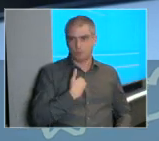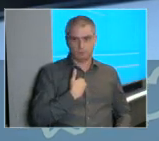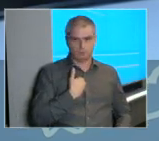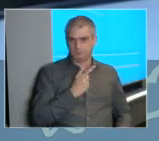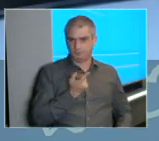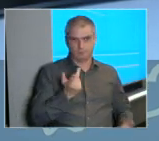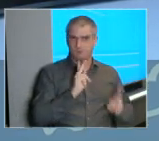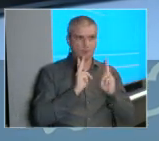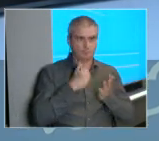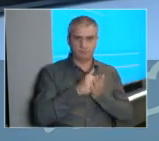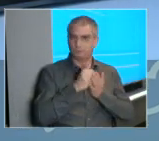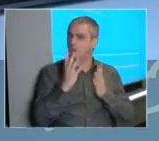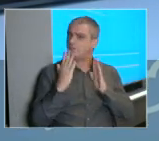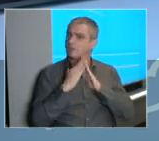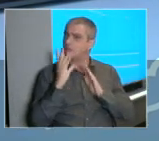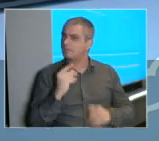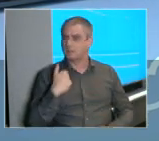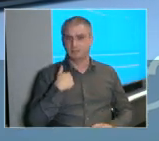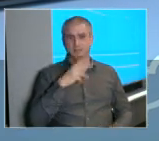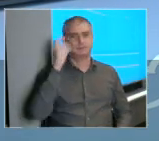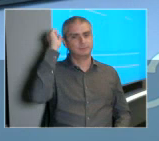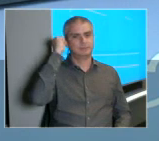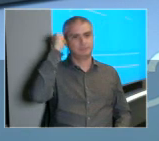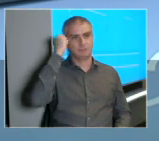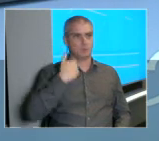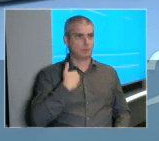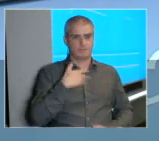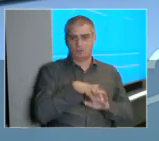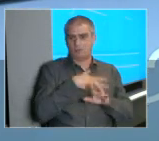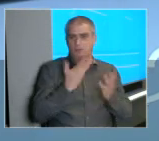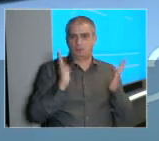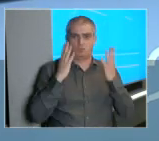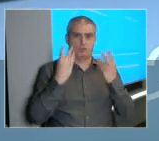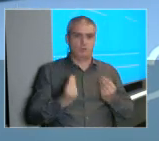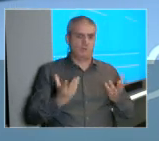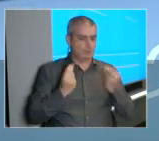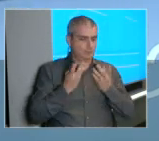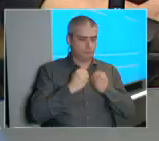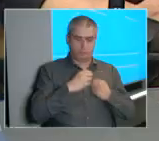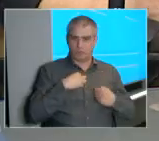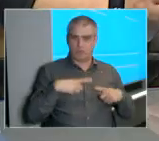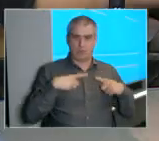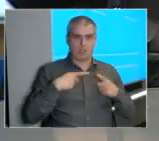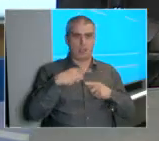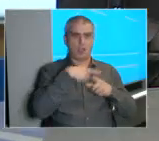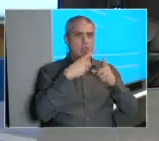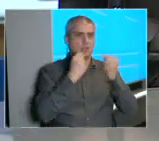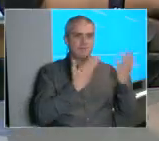זה לא פוסק. בדרום, סליחה. אני ממצפה רמון, אבל אנחנו מרגישים את זה טוב, הרבה מהמשפחה שלנו חיה בעוטף